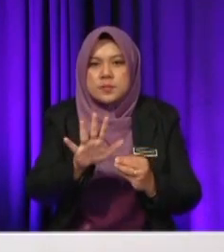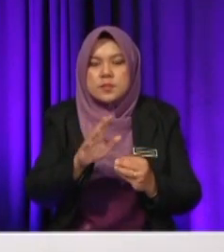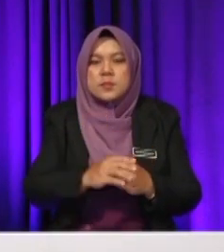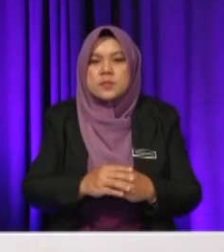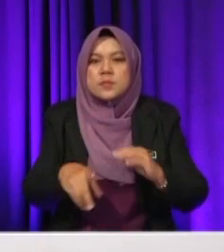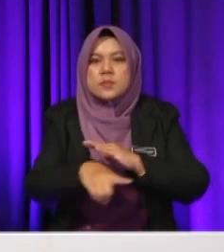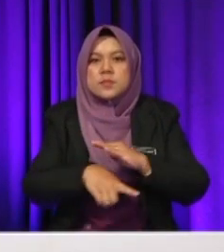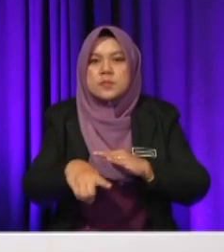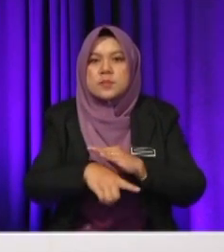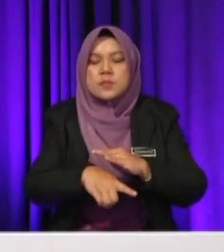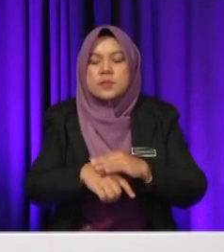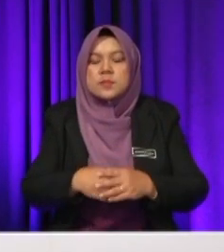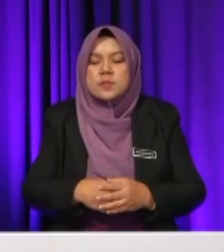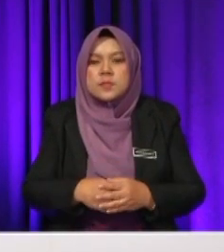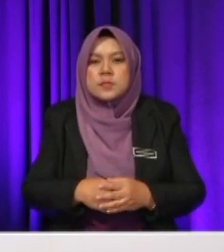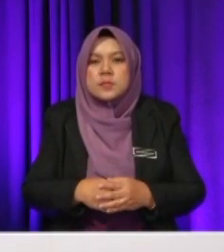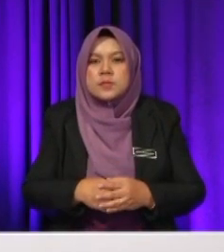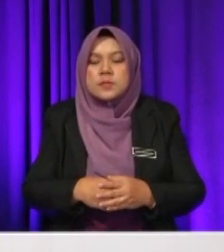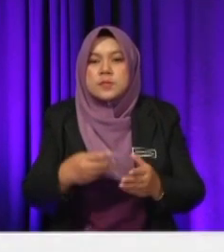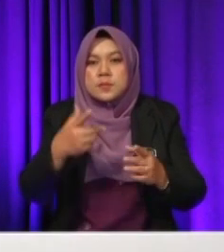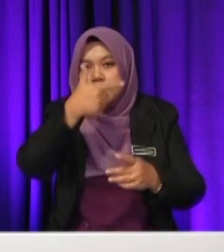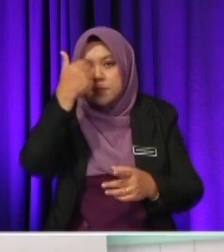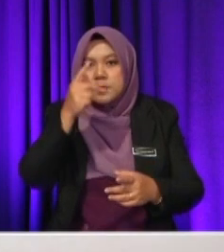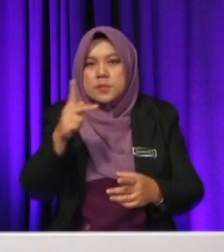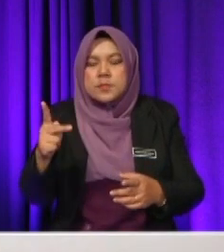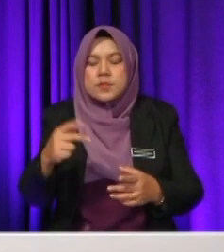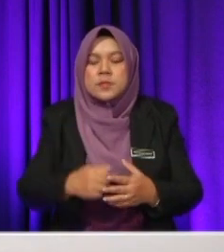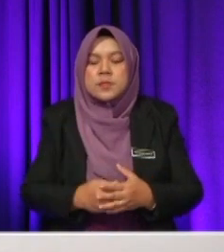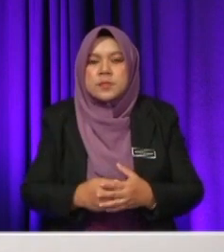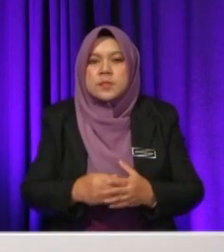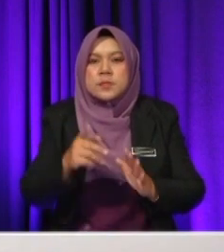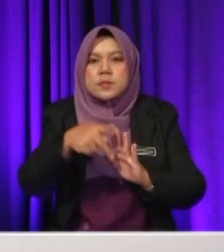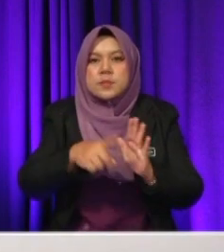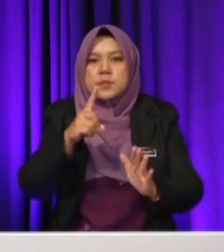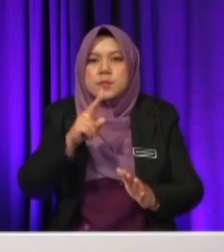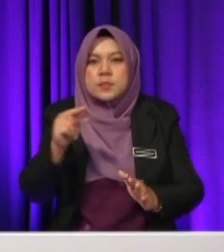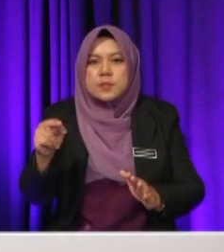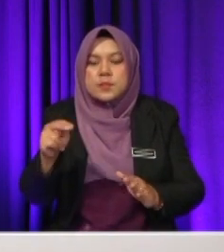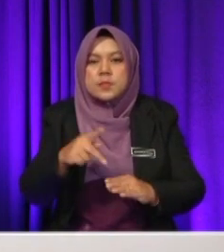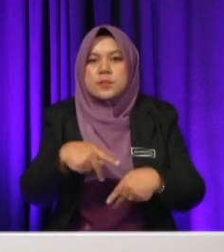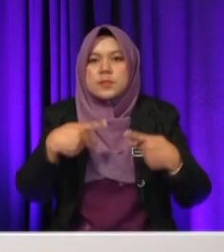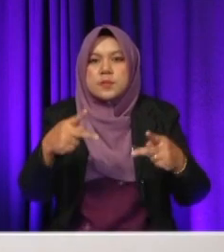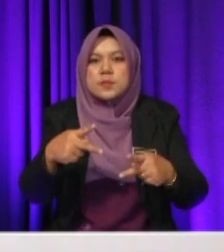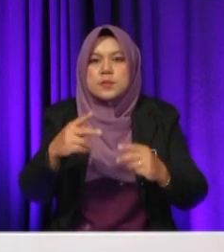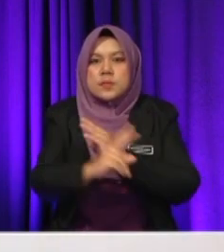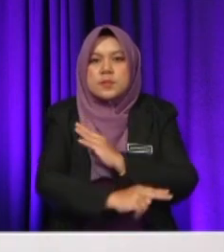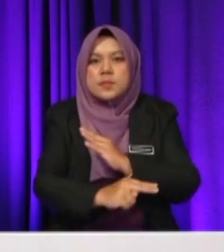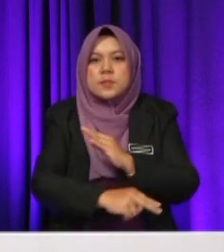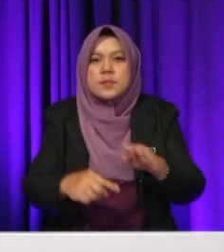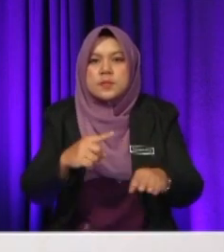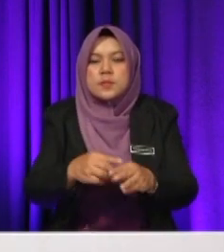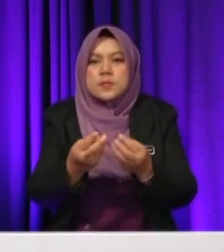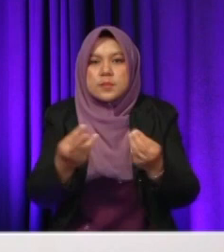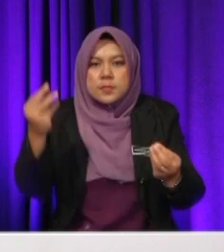Dasa desentralisasi British menyebabkan tertumbuhnya persatuan peringkat negeri di Tanah Melayu